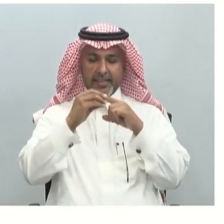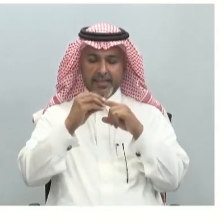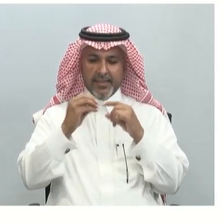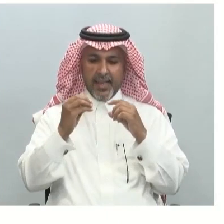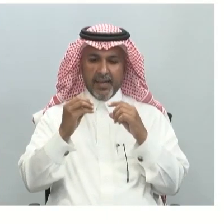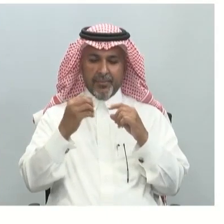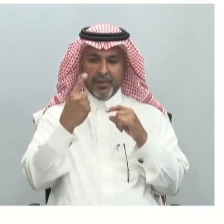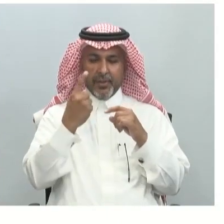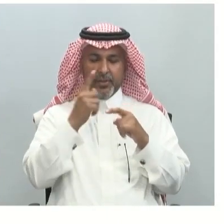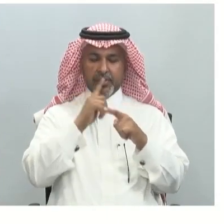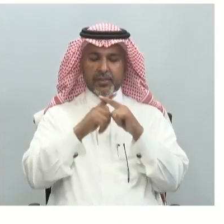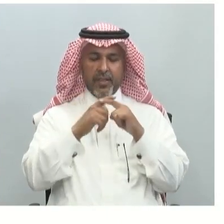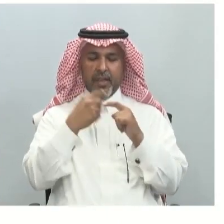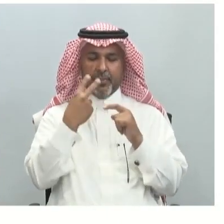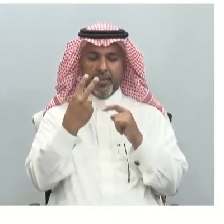نص